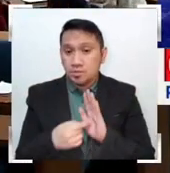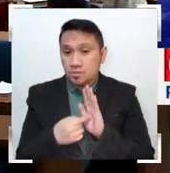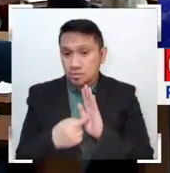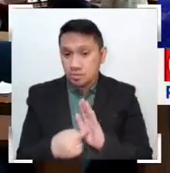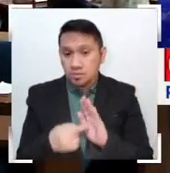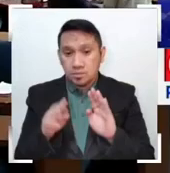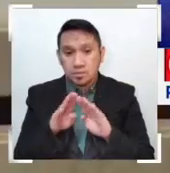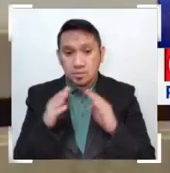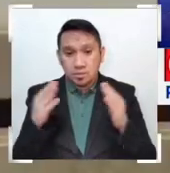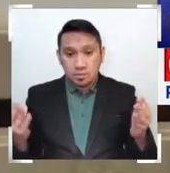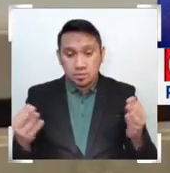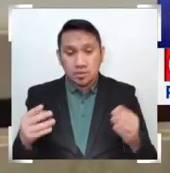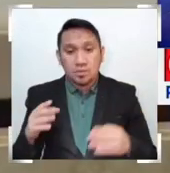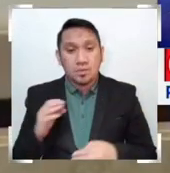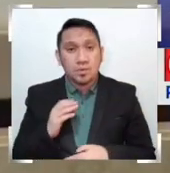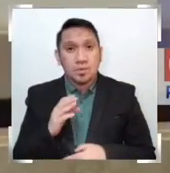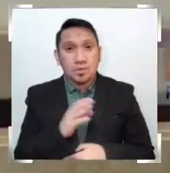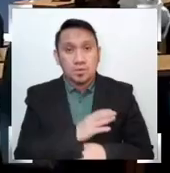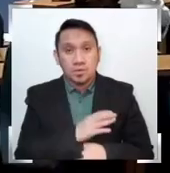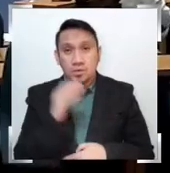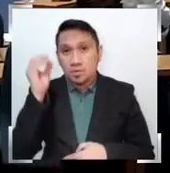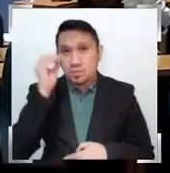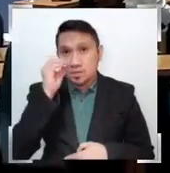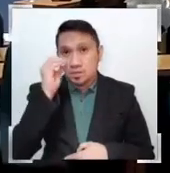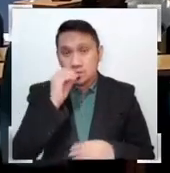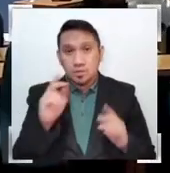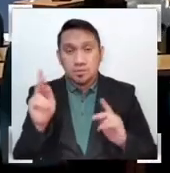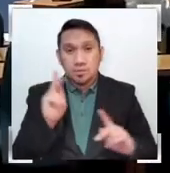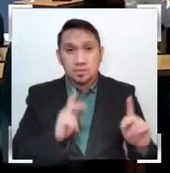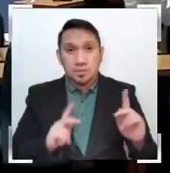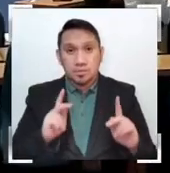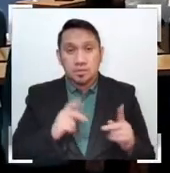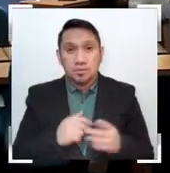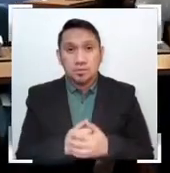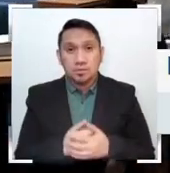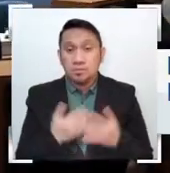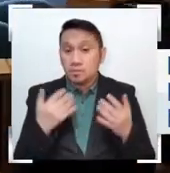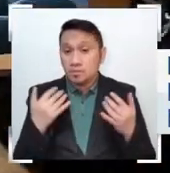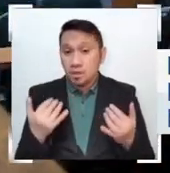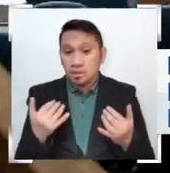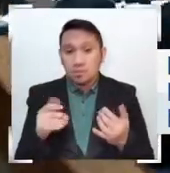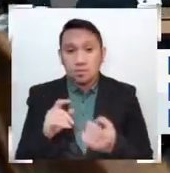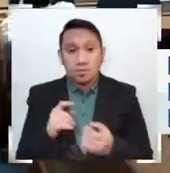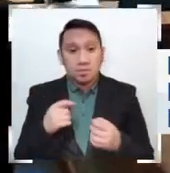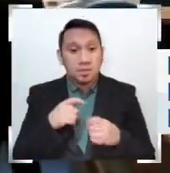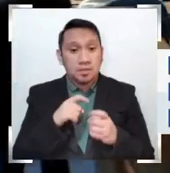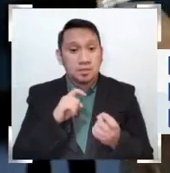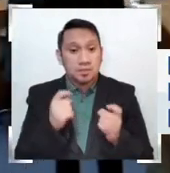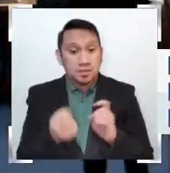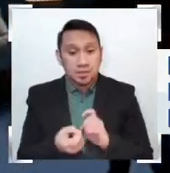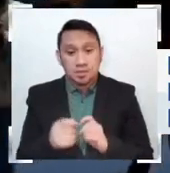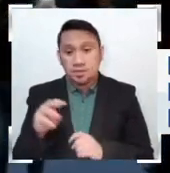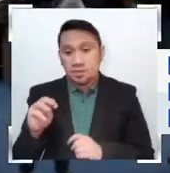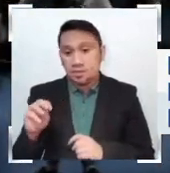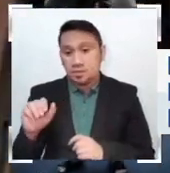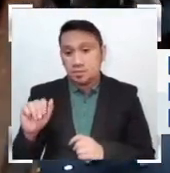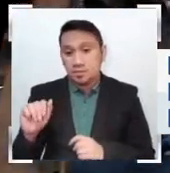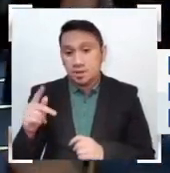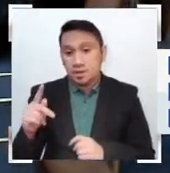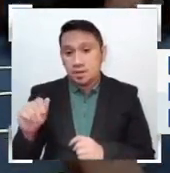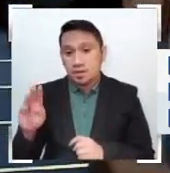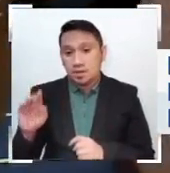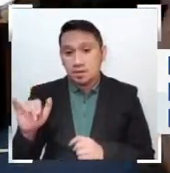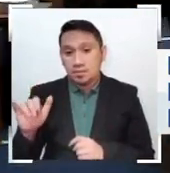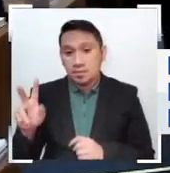mga mambabata sa opinyon ng iba. Sa kabila naman ng ginawang pagbabago, ang Makabayan Block sa Kamara ipinapanawagan